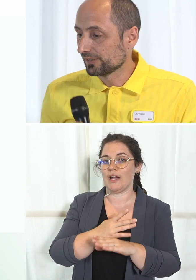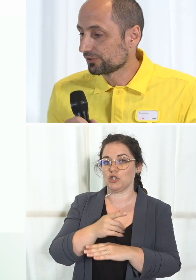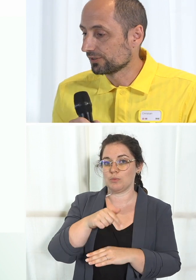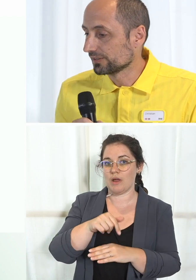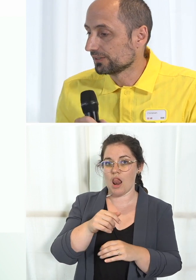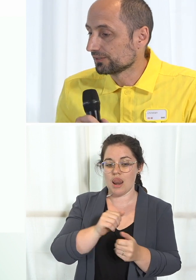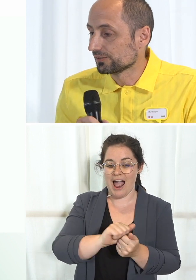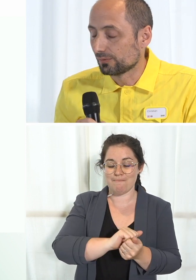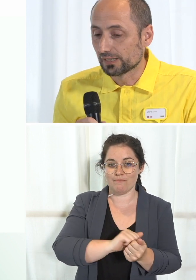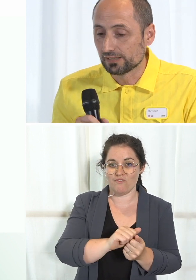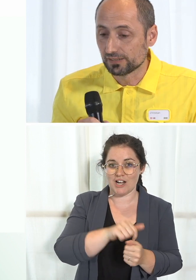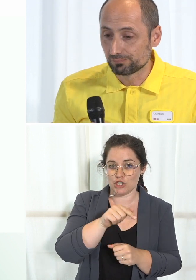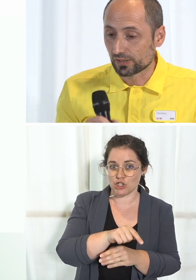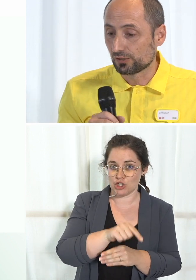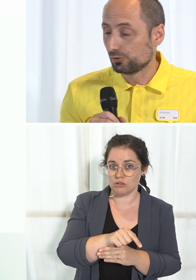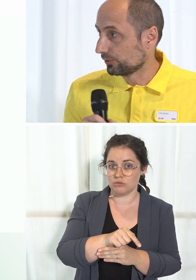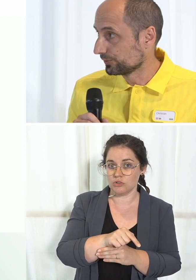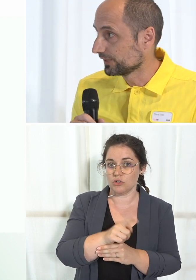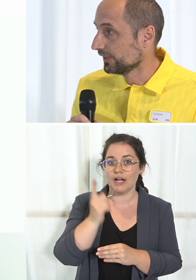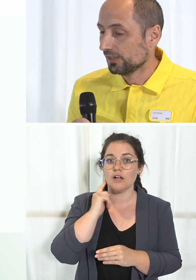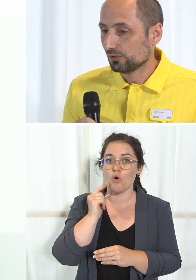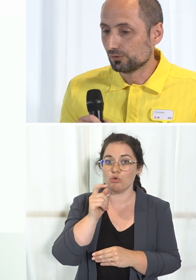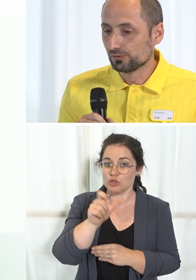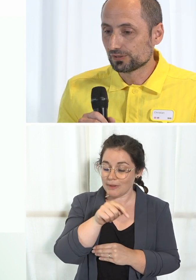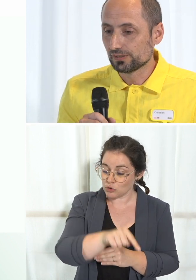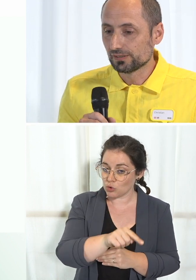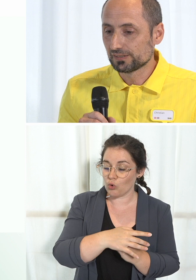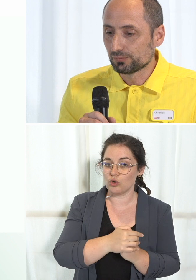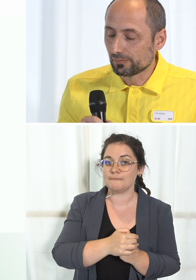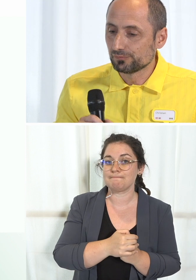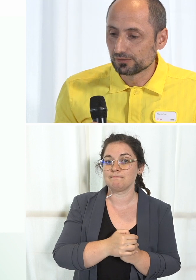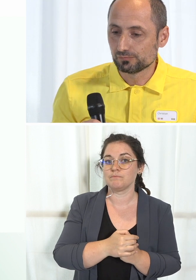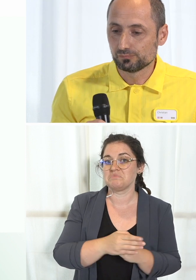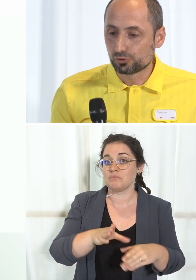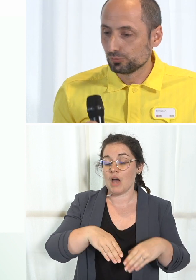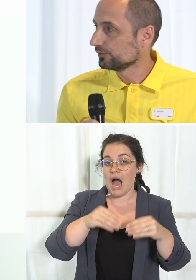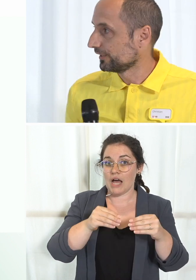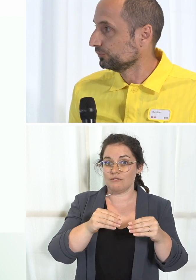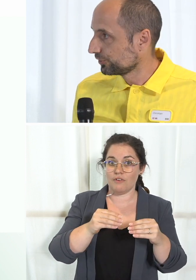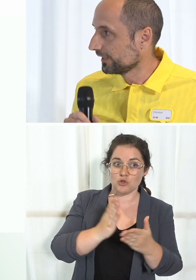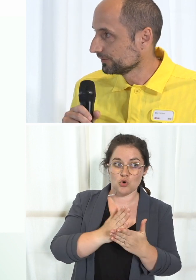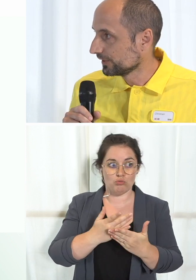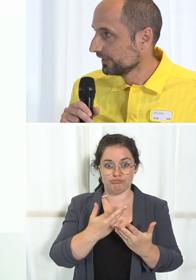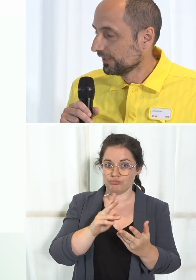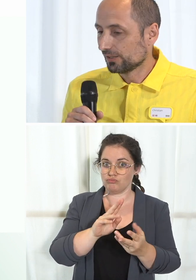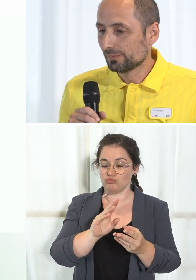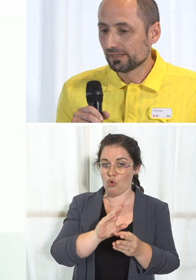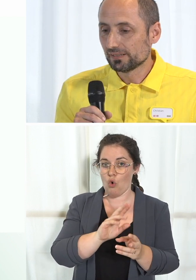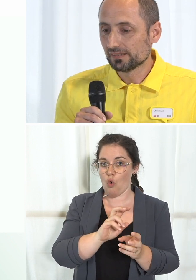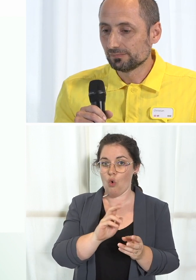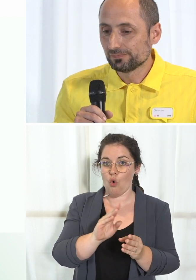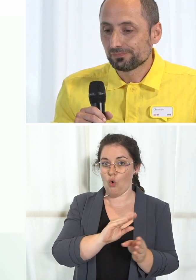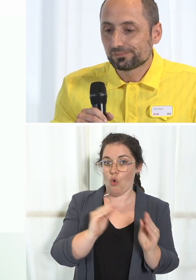der Abwasch, kann ich nur sagen, haben wir eine Gehörlose und das war am Anfang schon eine Umstellung, ja?